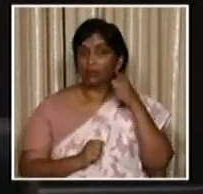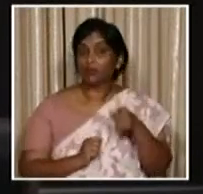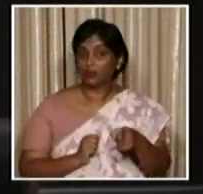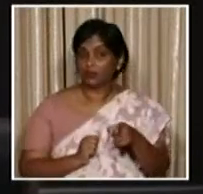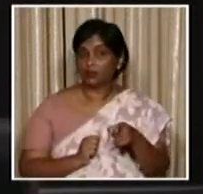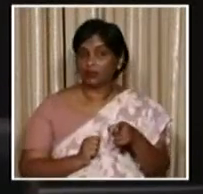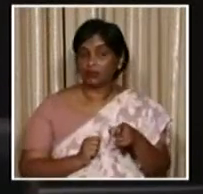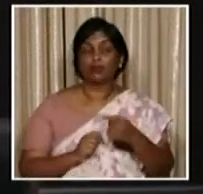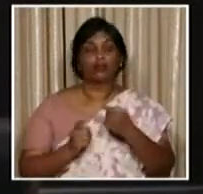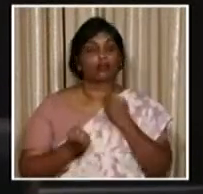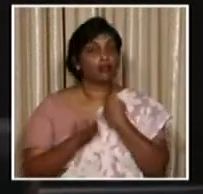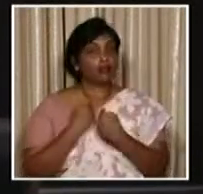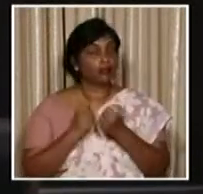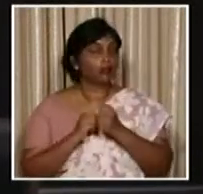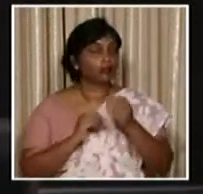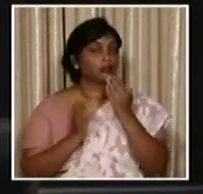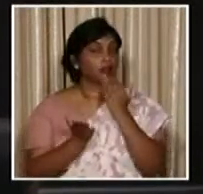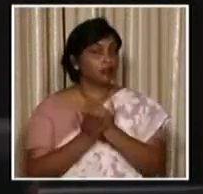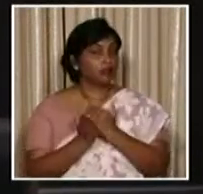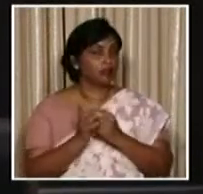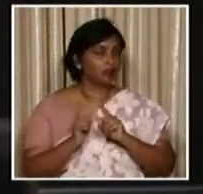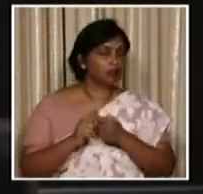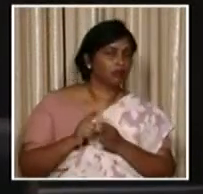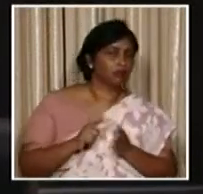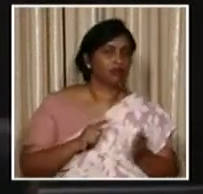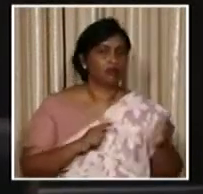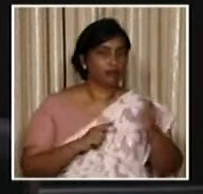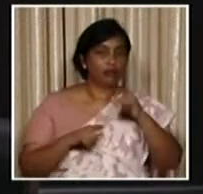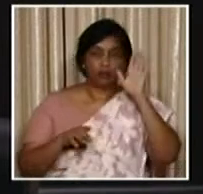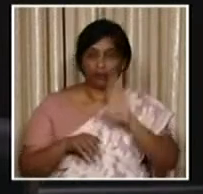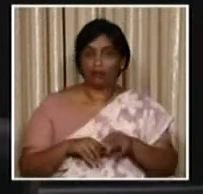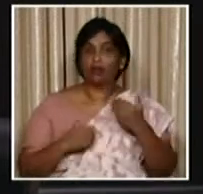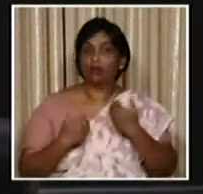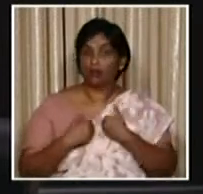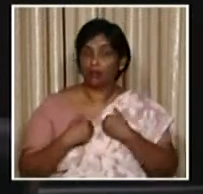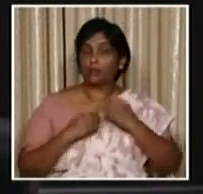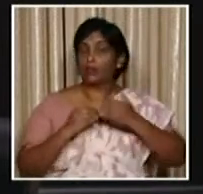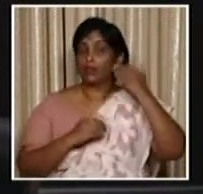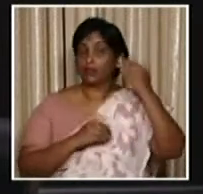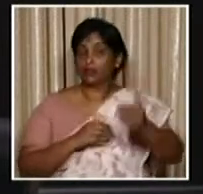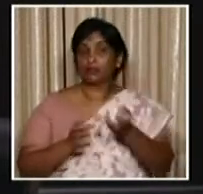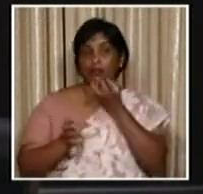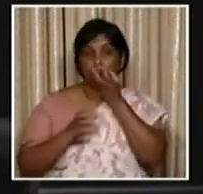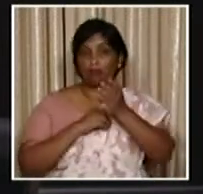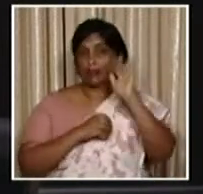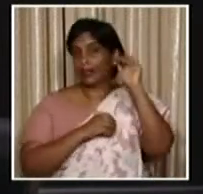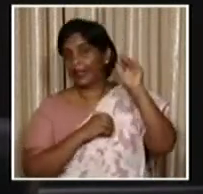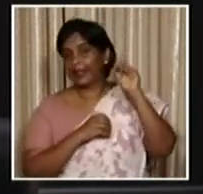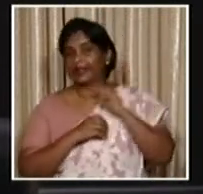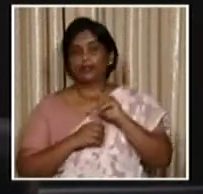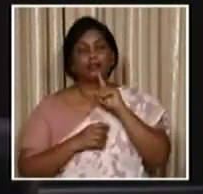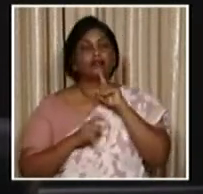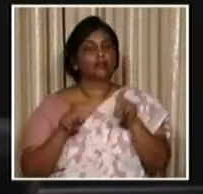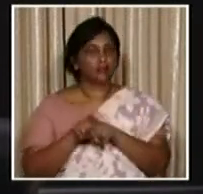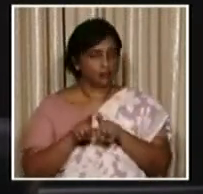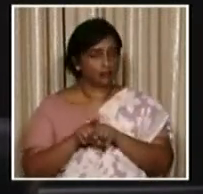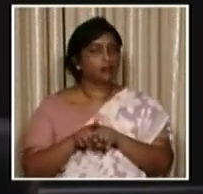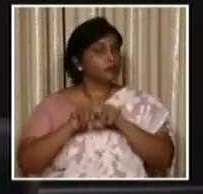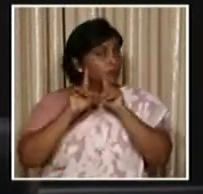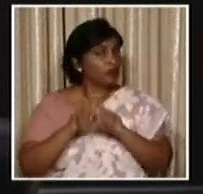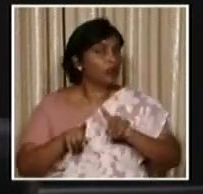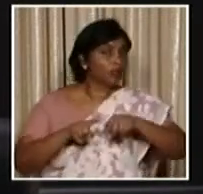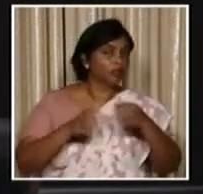මේ විමර්ශන කටයුතු වෙන පැත්තකට යොමු කිරීම තුළ අපි ඊළඟ ප්‍රහාරයට අතවලනවා කියන එක මතක තියාගන්න